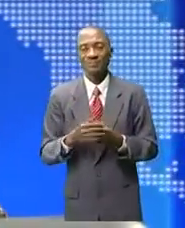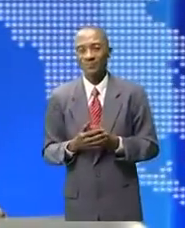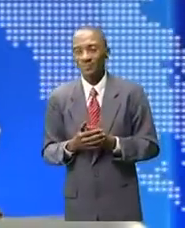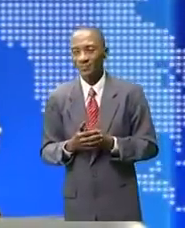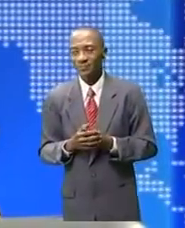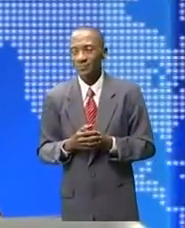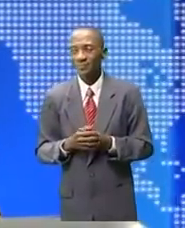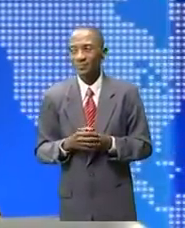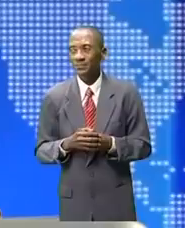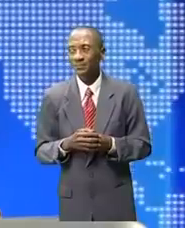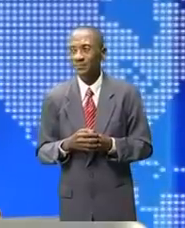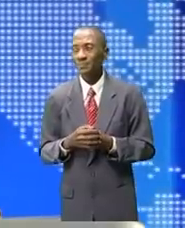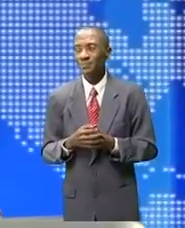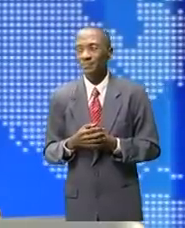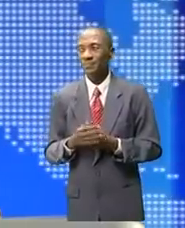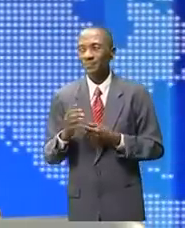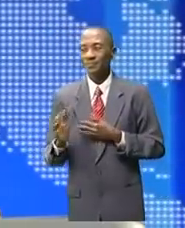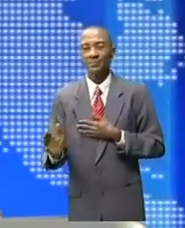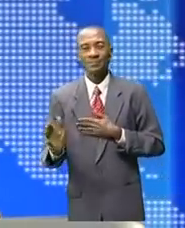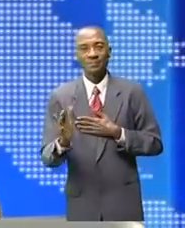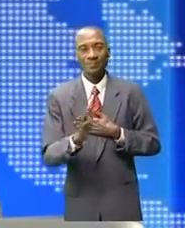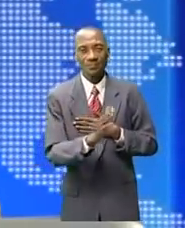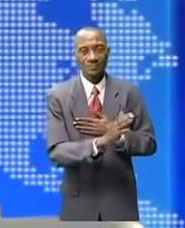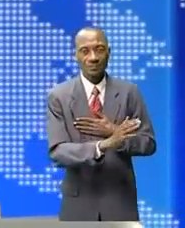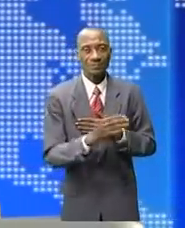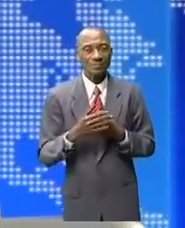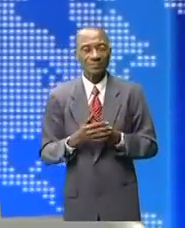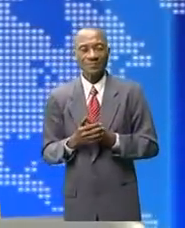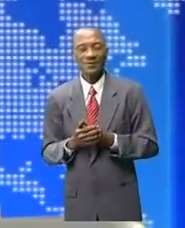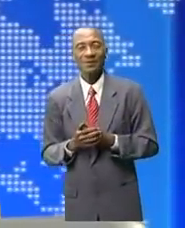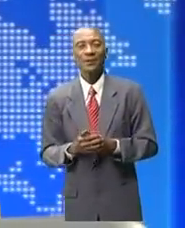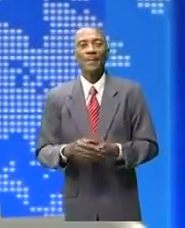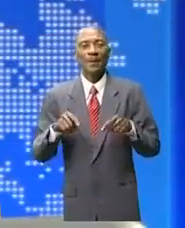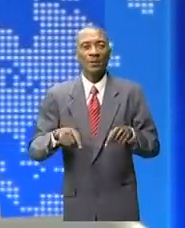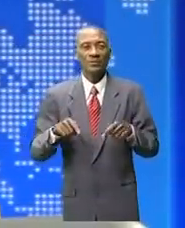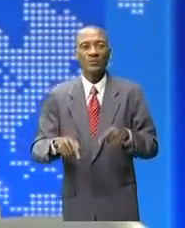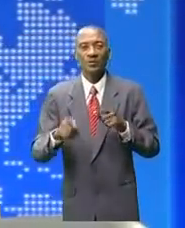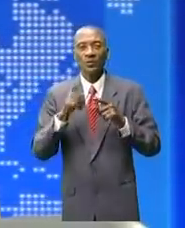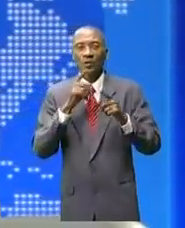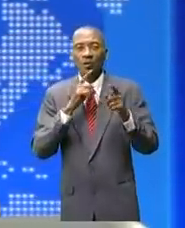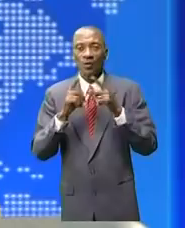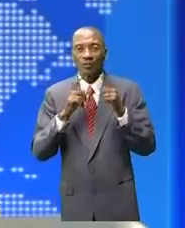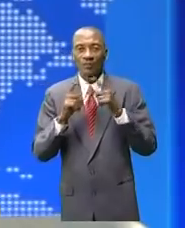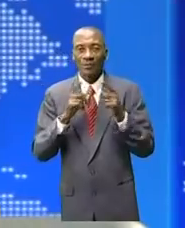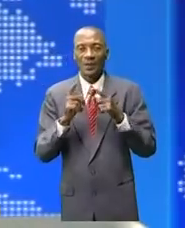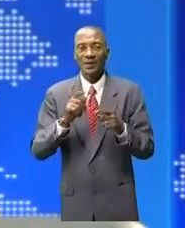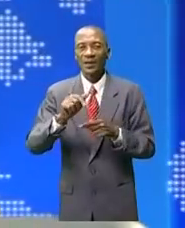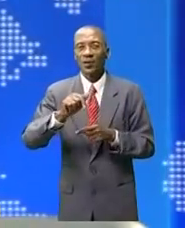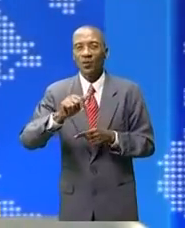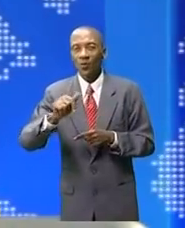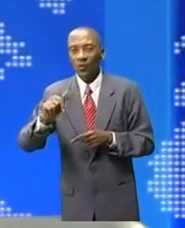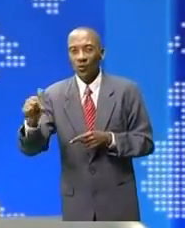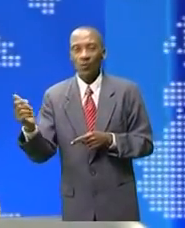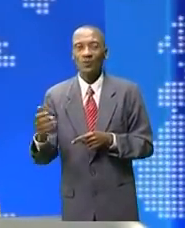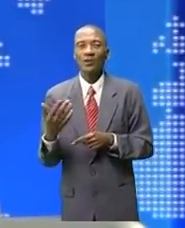le cadre de la réduction des émissions de gaz à effet de serre de la province de Maïndombe, deux bâtiments ont été construits dans